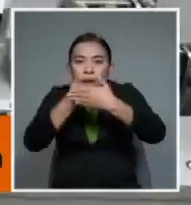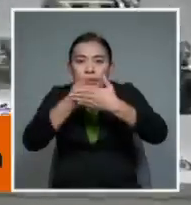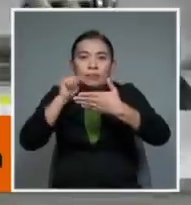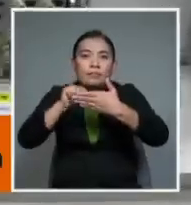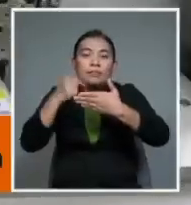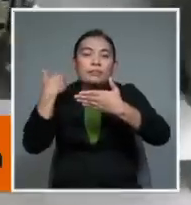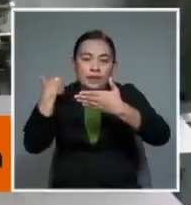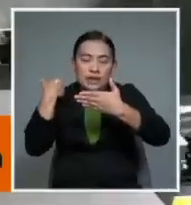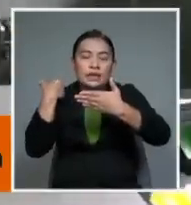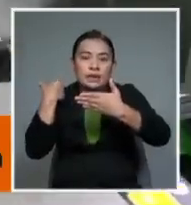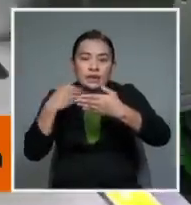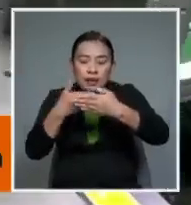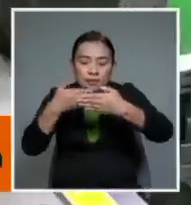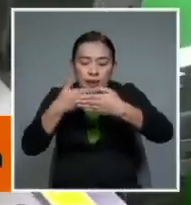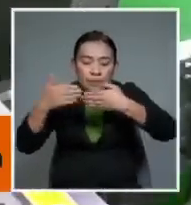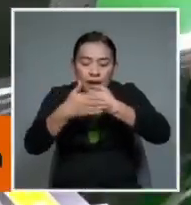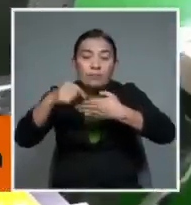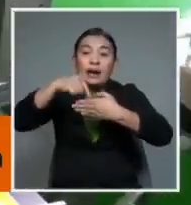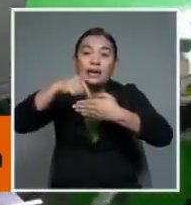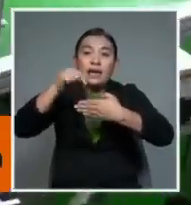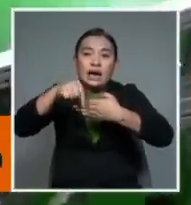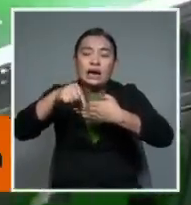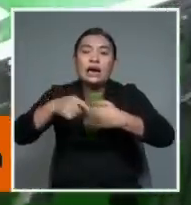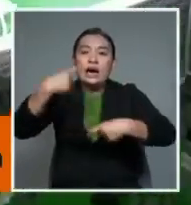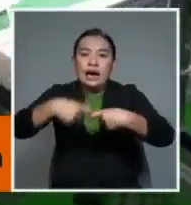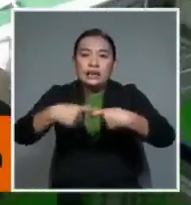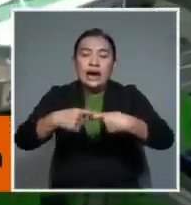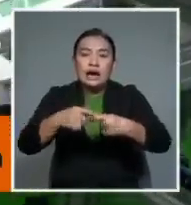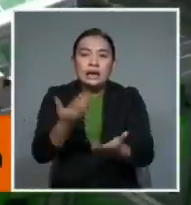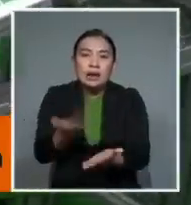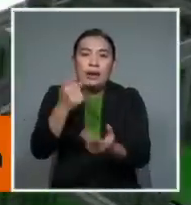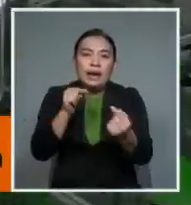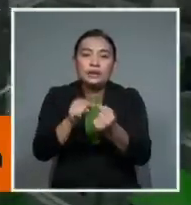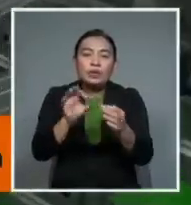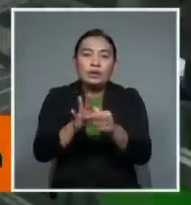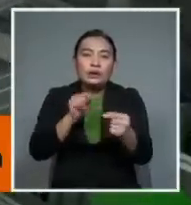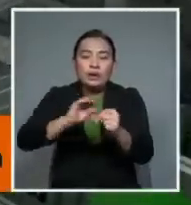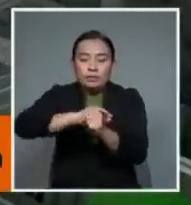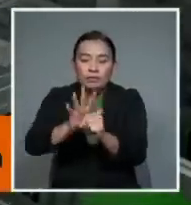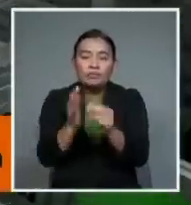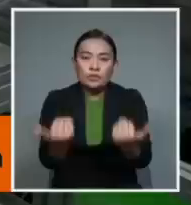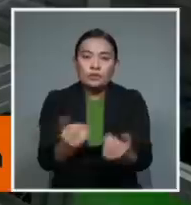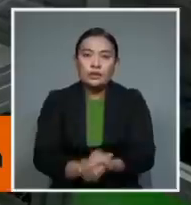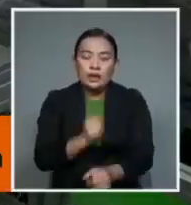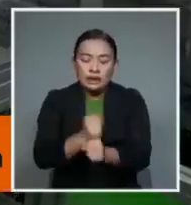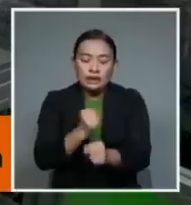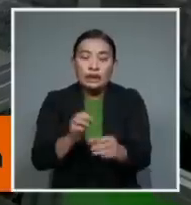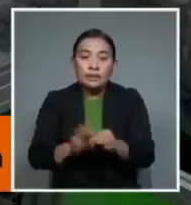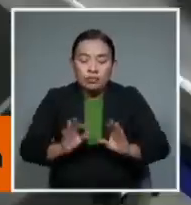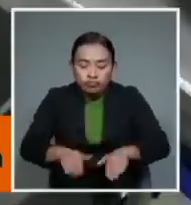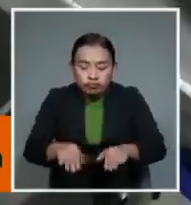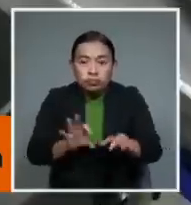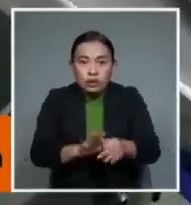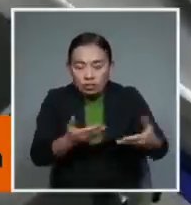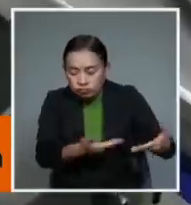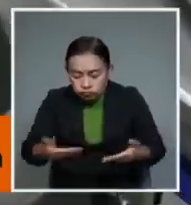นอยู่ชั้นกลางเป็นวัตถุดิบที่หายากและราคาสูงในช่วงวิกฤตโควิด-19ขณะที่กระบวนการผลิตหน้ากากอนามัยทางการแ